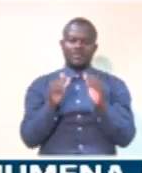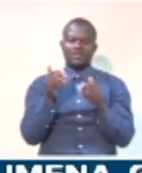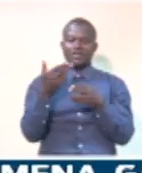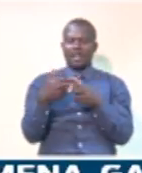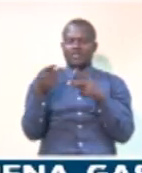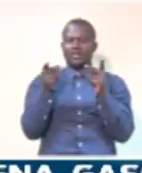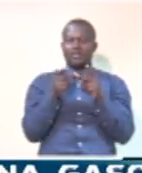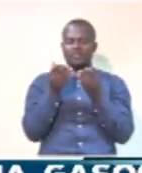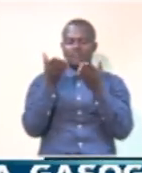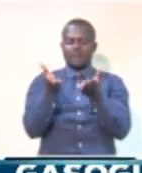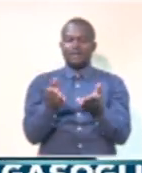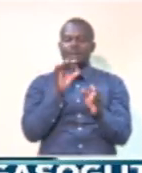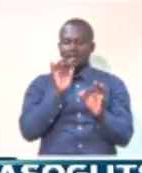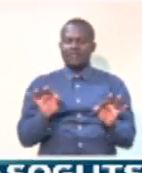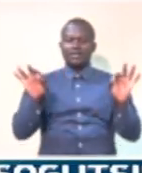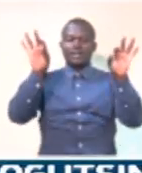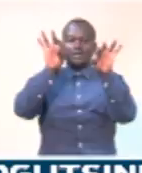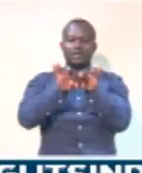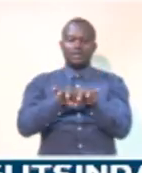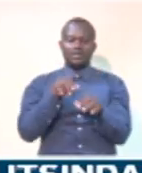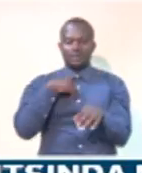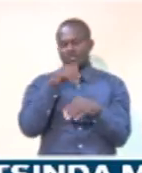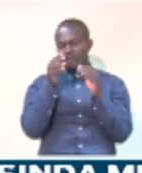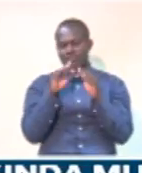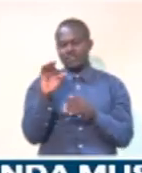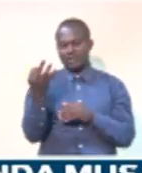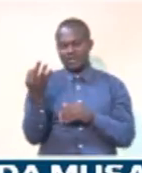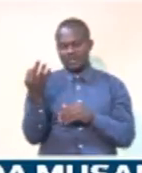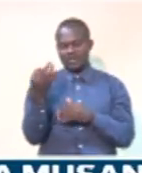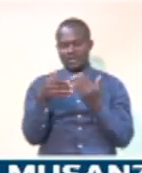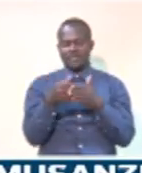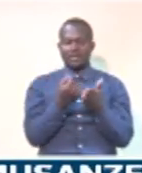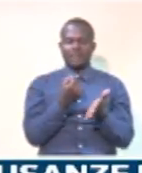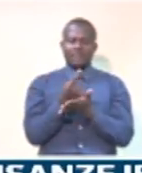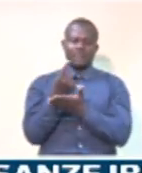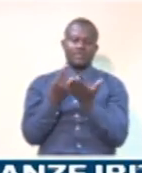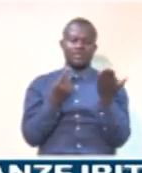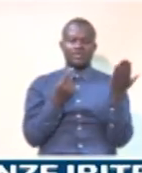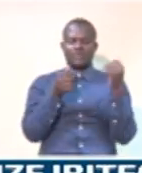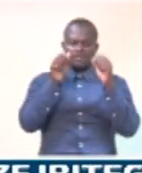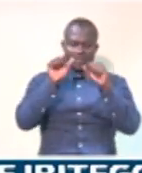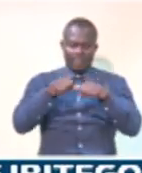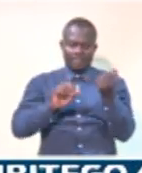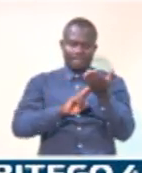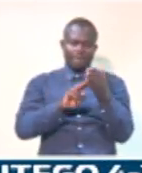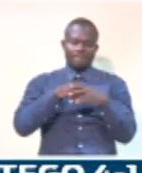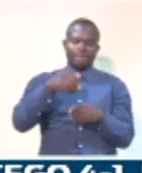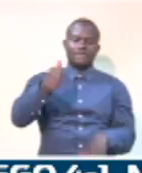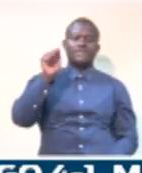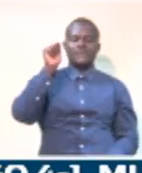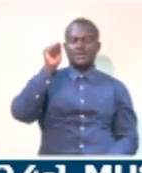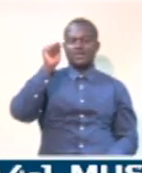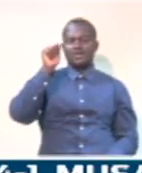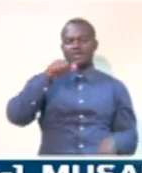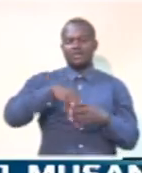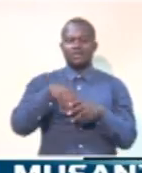bari batagombye kugira undi muntu wa gatatu bacaho bikaba byatuma babasha gukoresha iby'iwabo